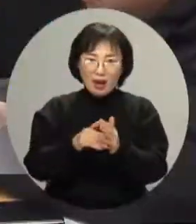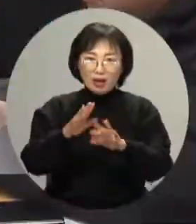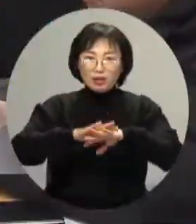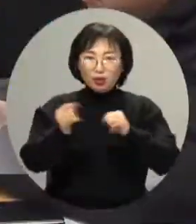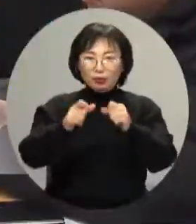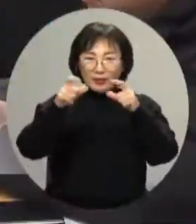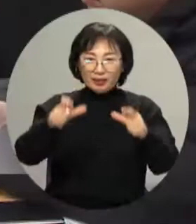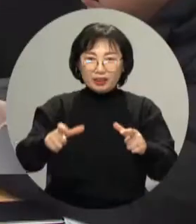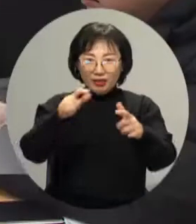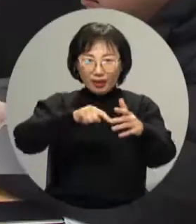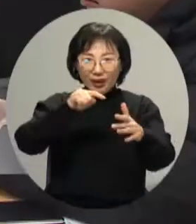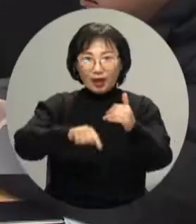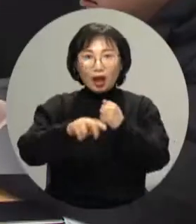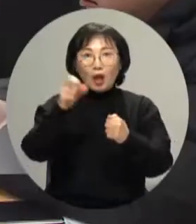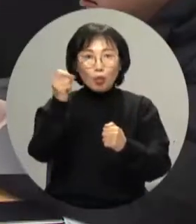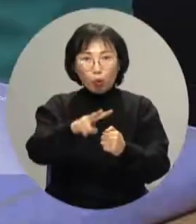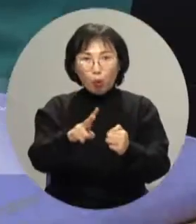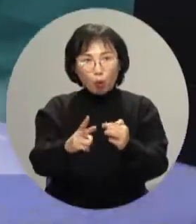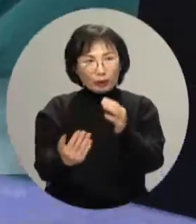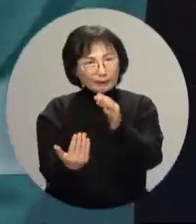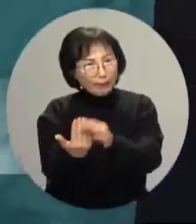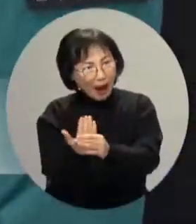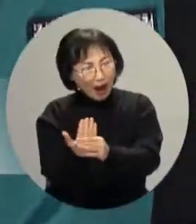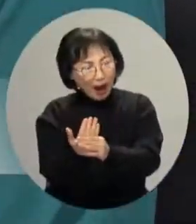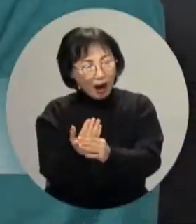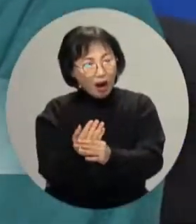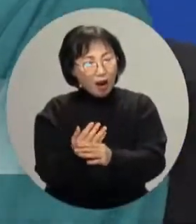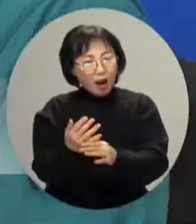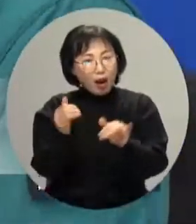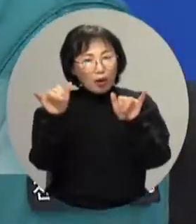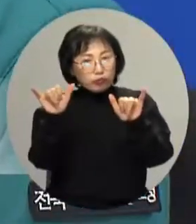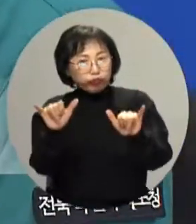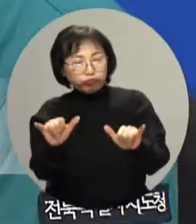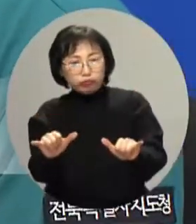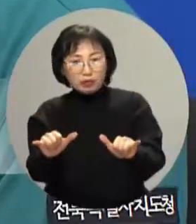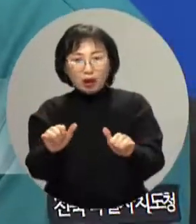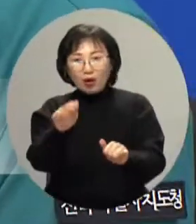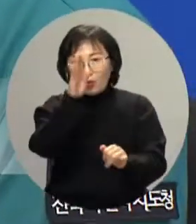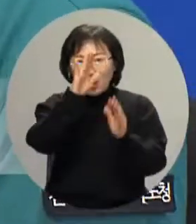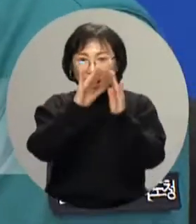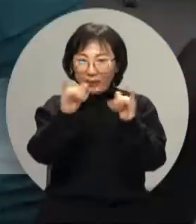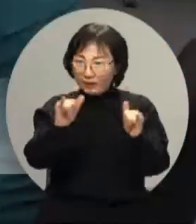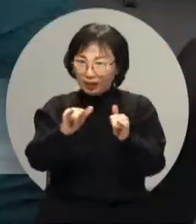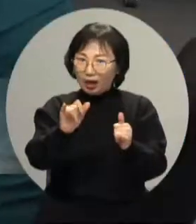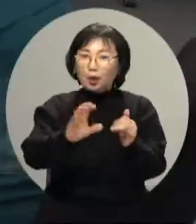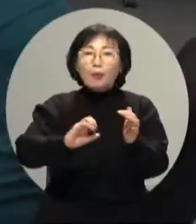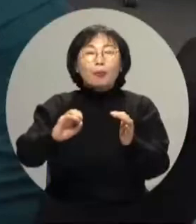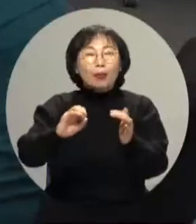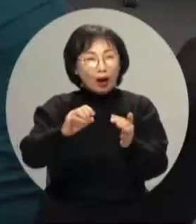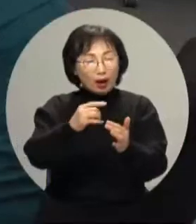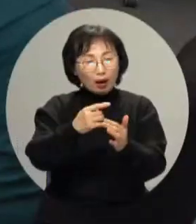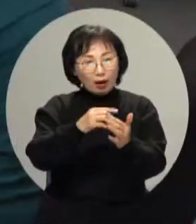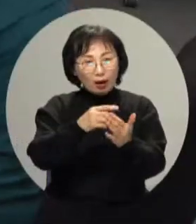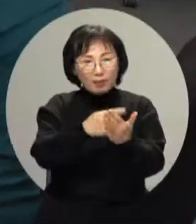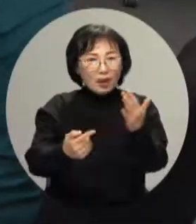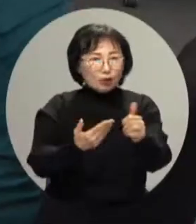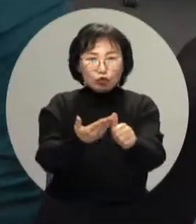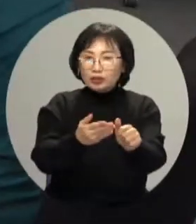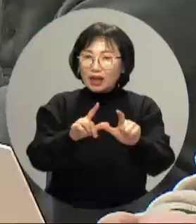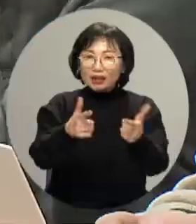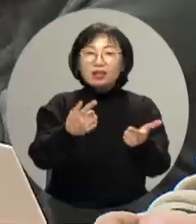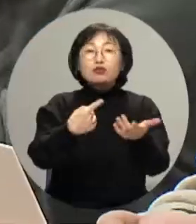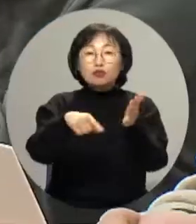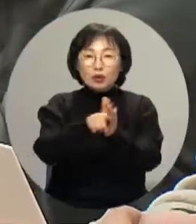자치도는 공백이 또 현실화하지 않을까 예의주시하면서 환자를 저버리는 일이 없도록 지역 의료계와 소통을 이어가고